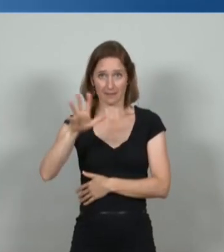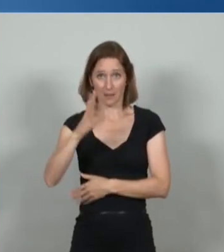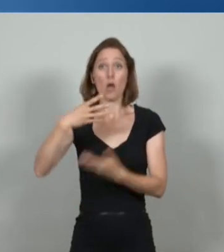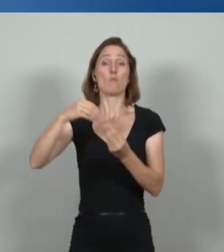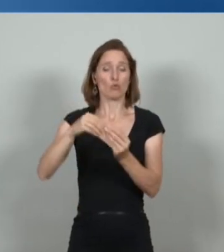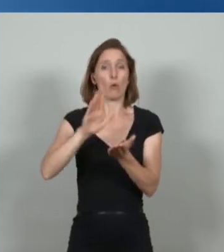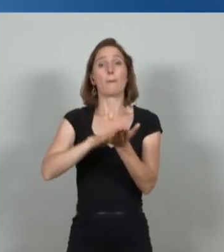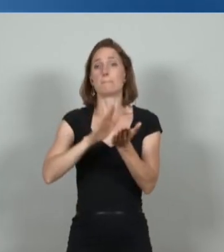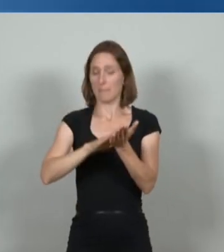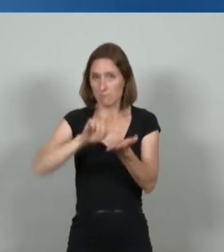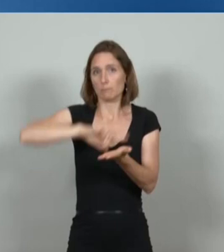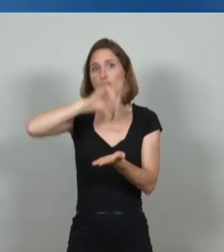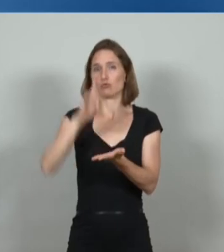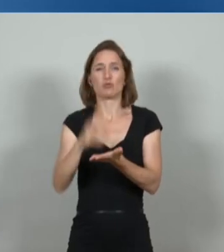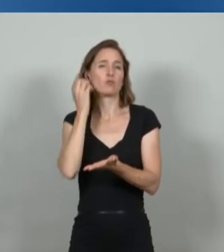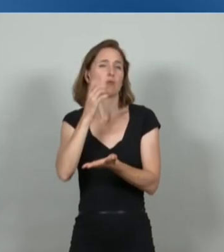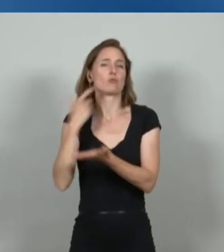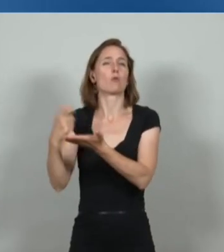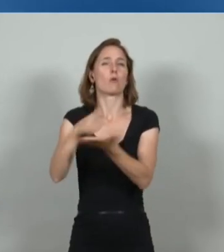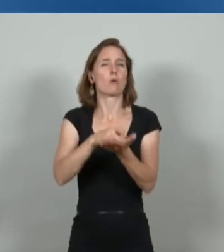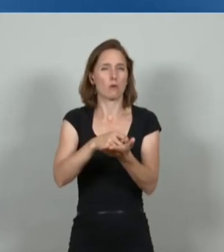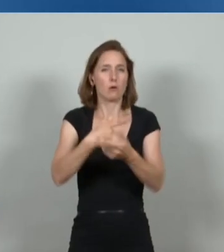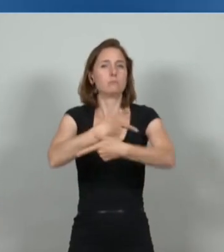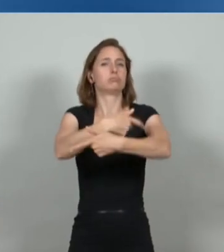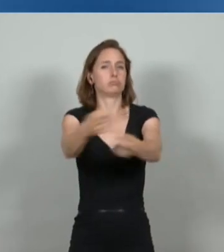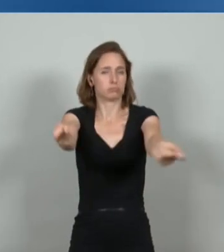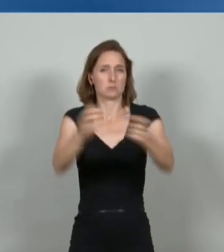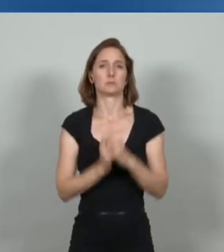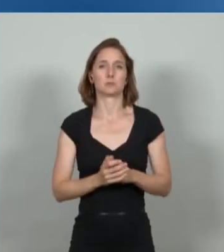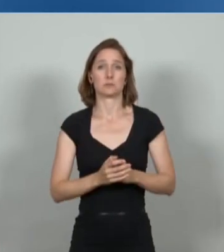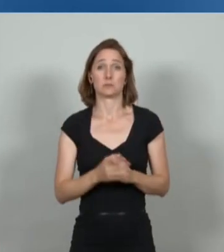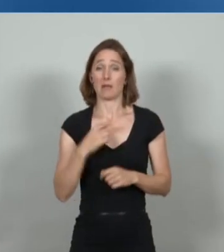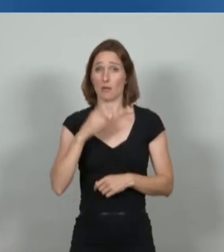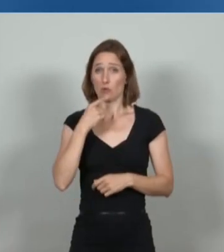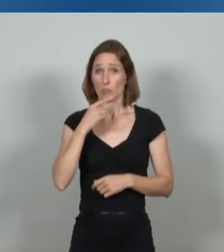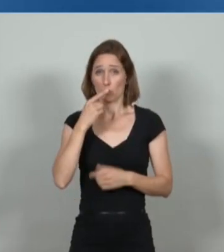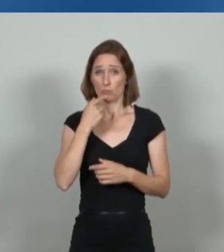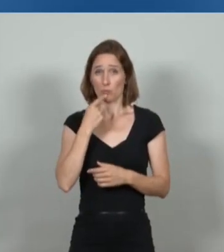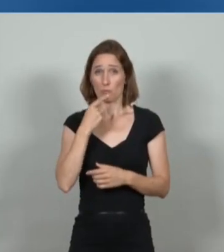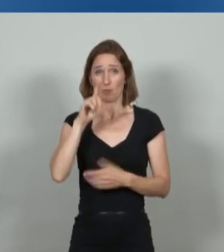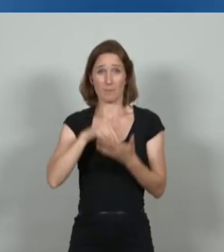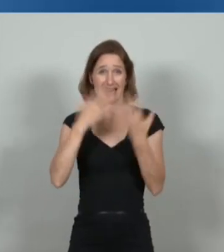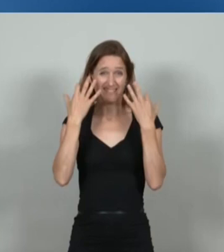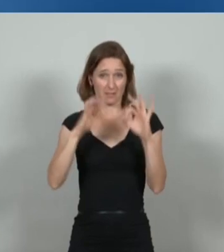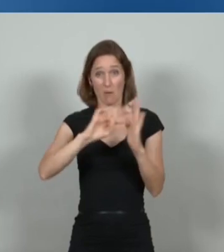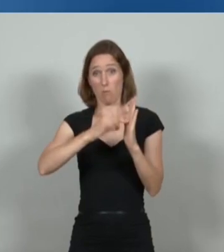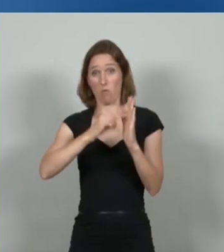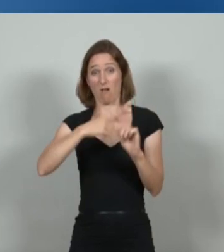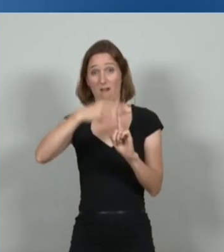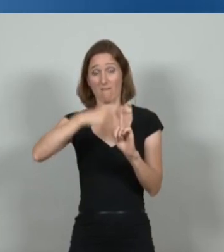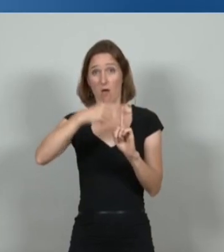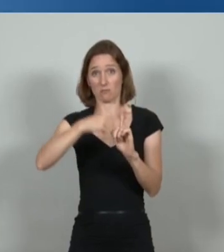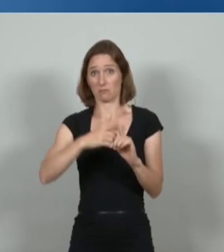avec un point d'indice quasiment gelé depuis 2010 et une augmentation du salaire moyen net de secteur public de 8,83%